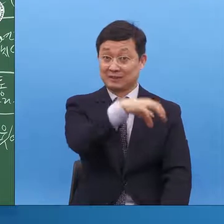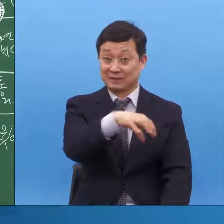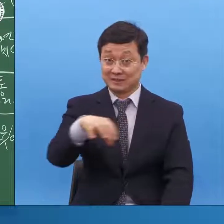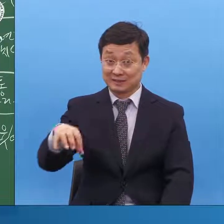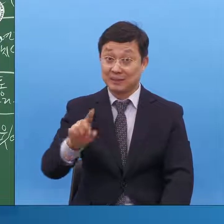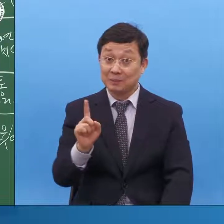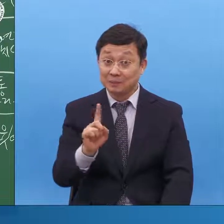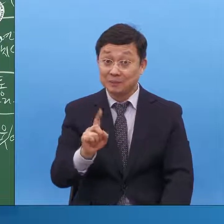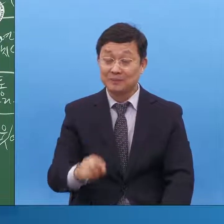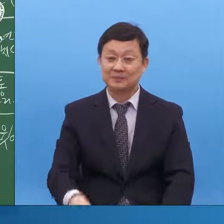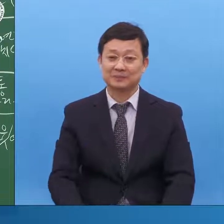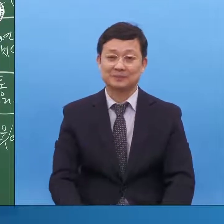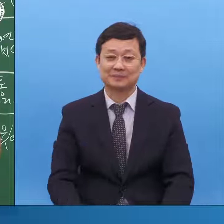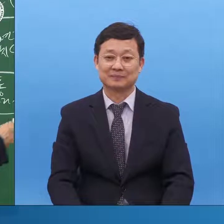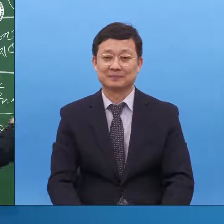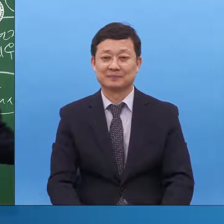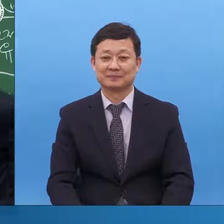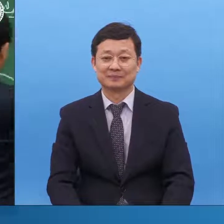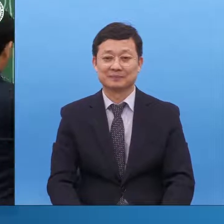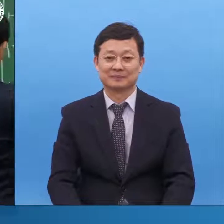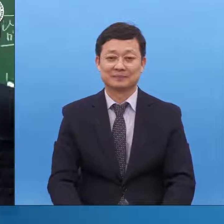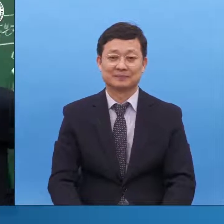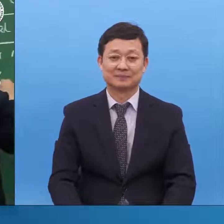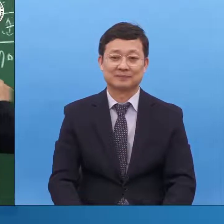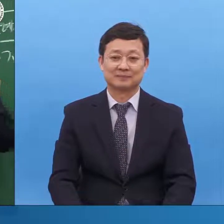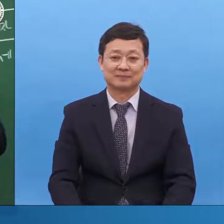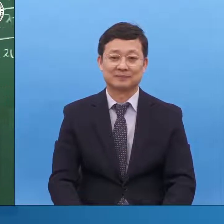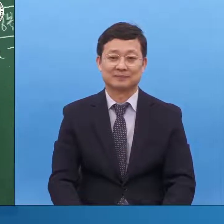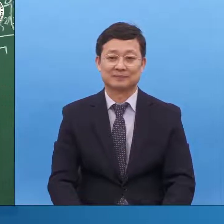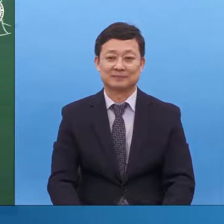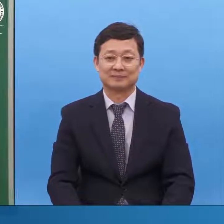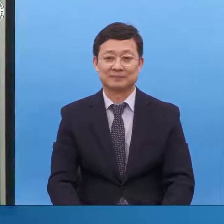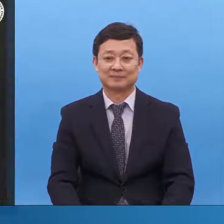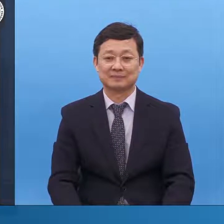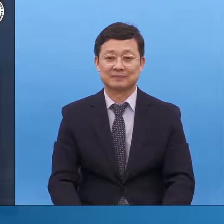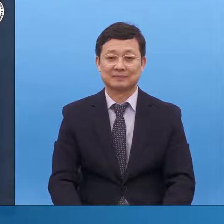어떤 현장을 봐야 What 됩니까? kind of field must you see?